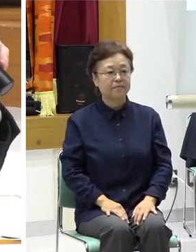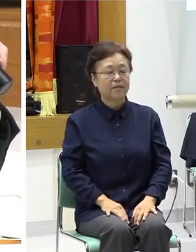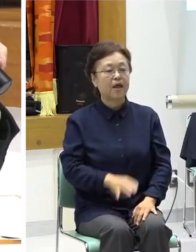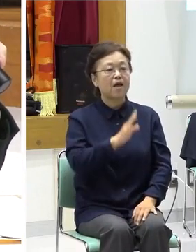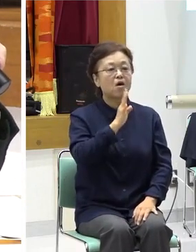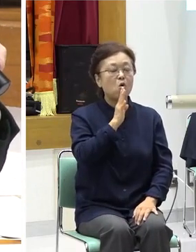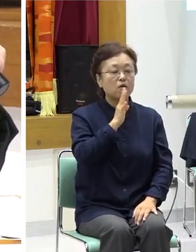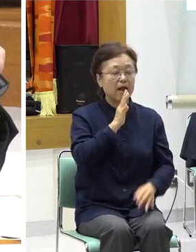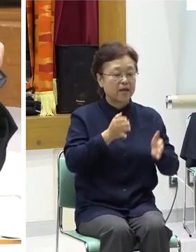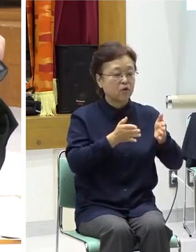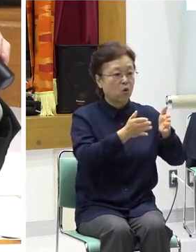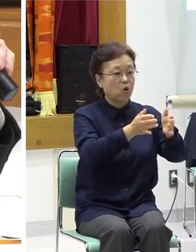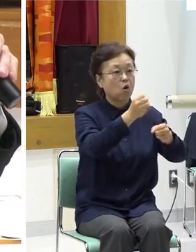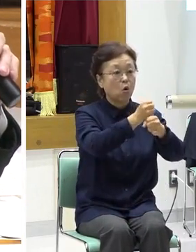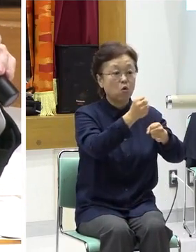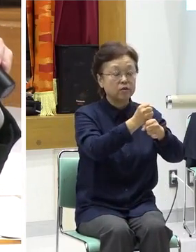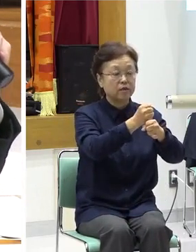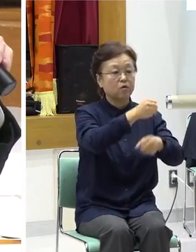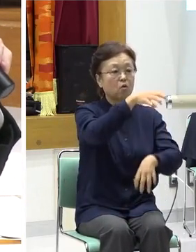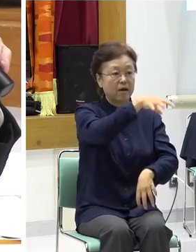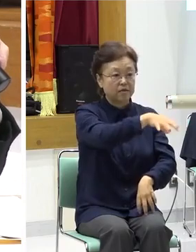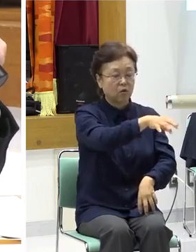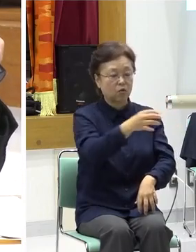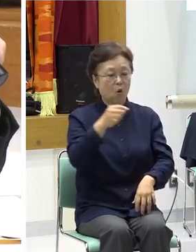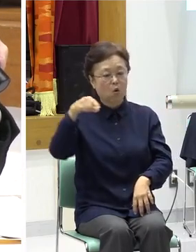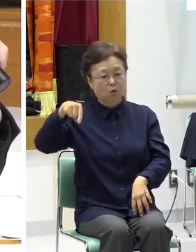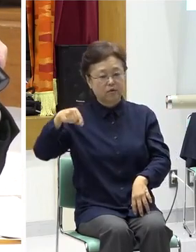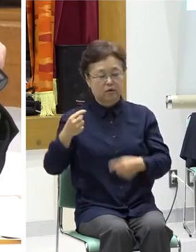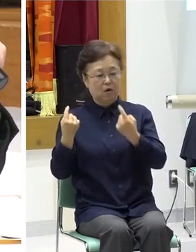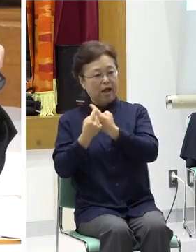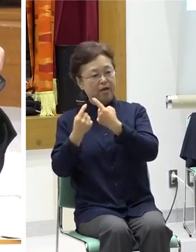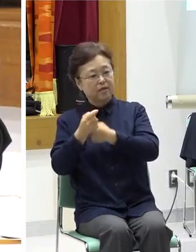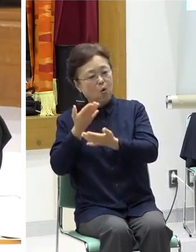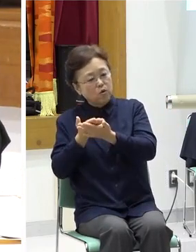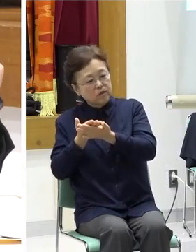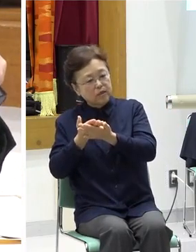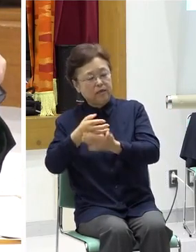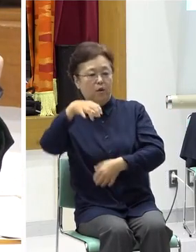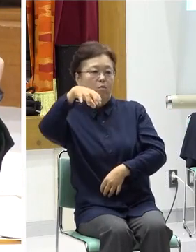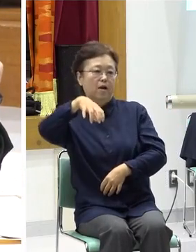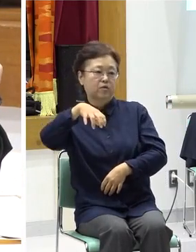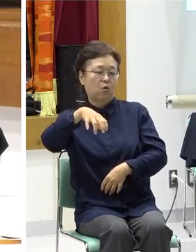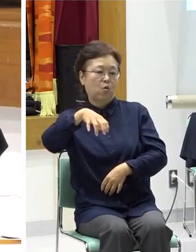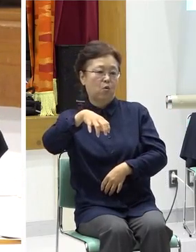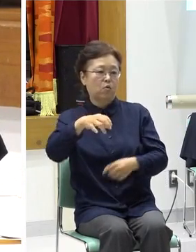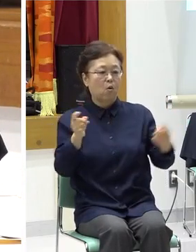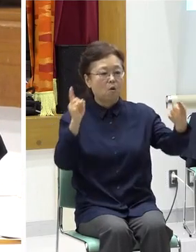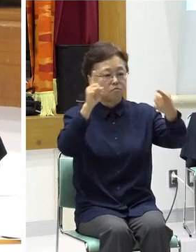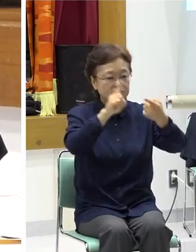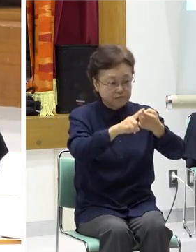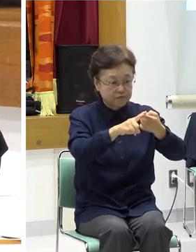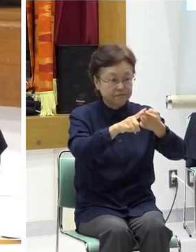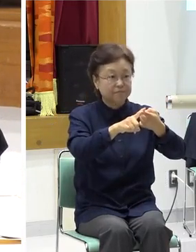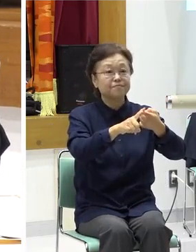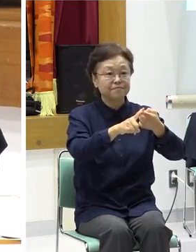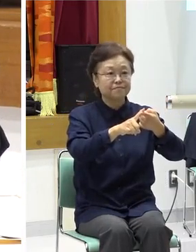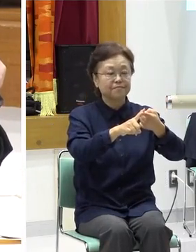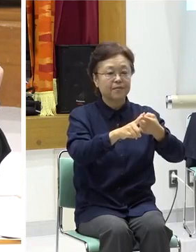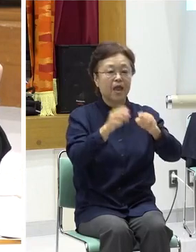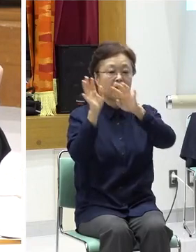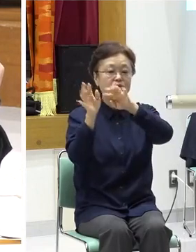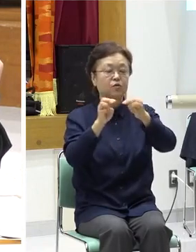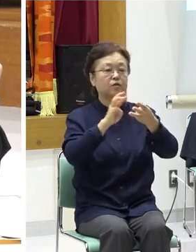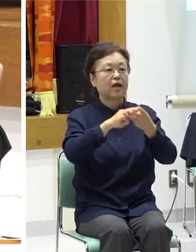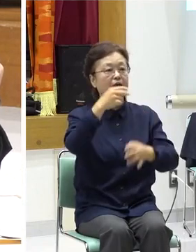の場所改善をしてほしいなっていうことを思っておられて、そういう要望を持っておられたところ、吹田市